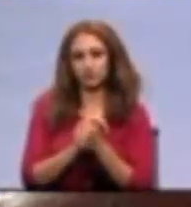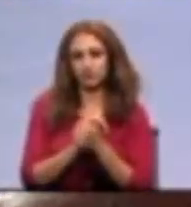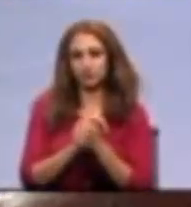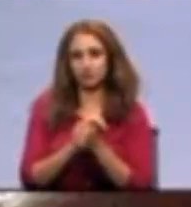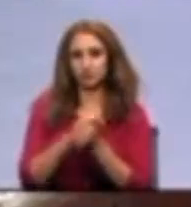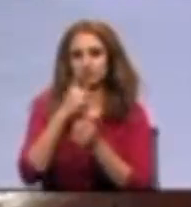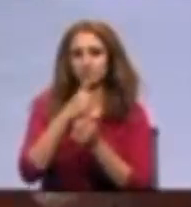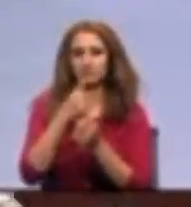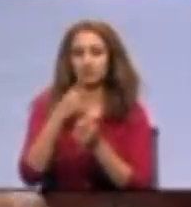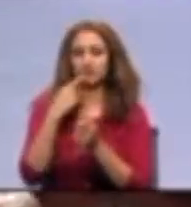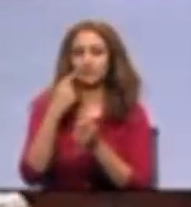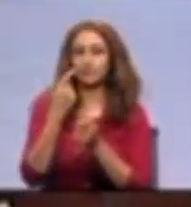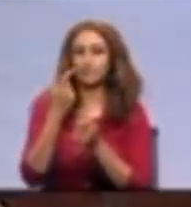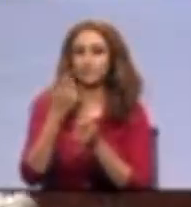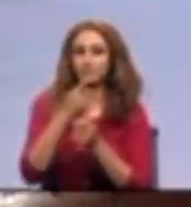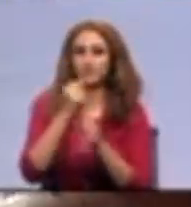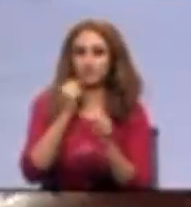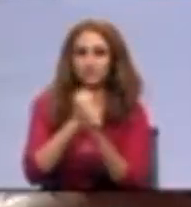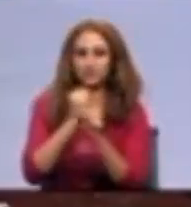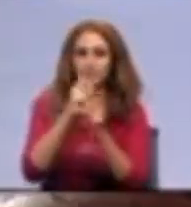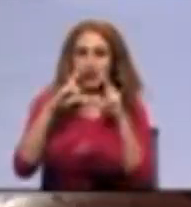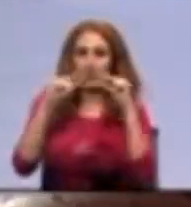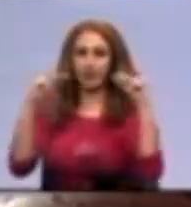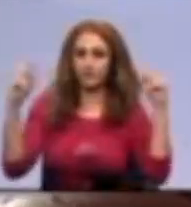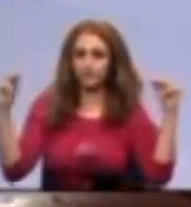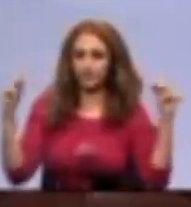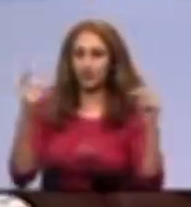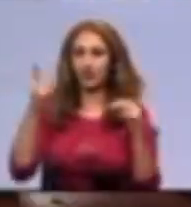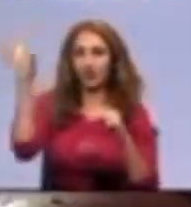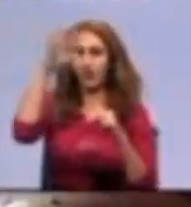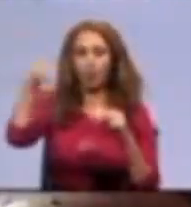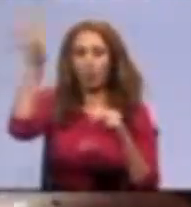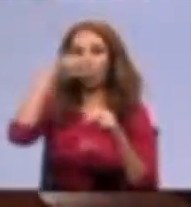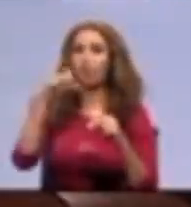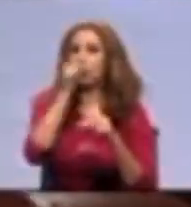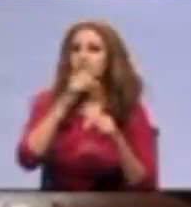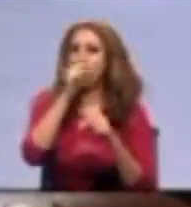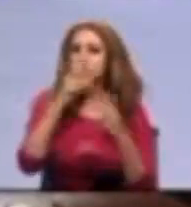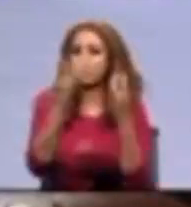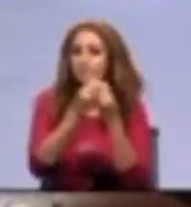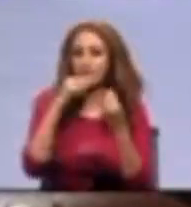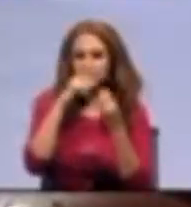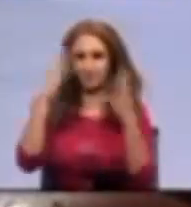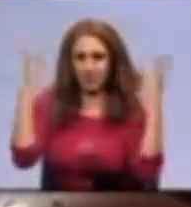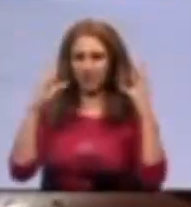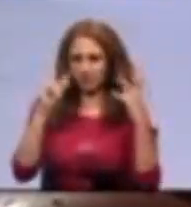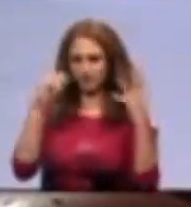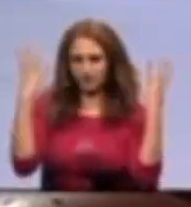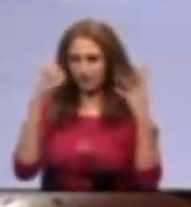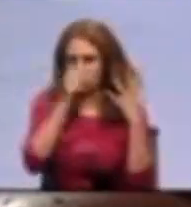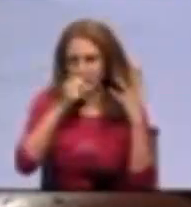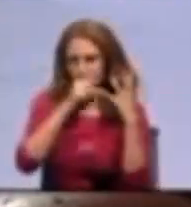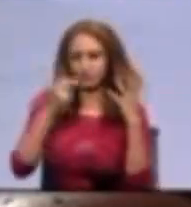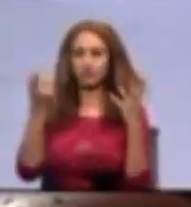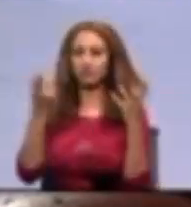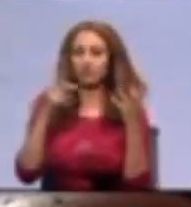ما ثلاث ارباع الفنانين اللبنانيين غنوا مع صباح وغنوا لها صباح واخذوا اغاني واستعملون.